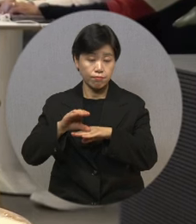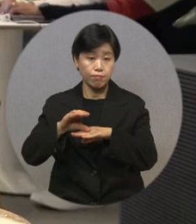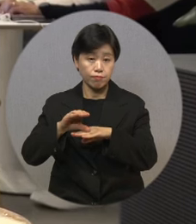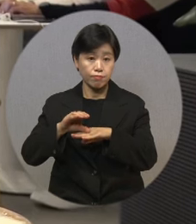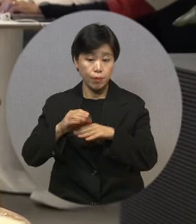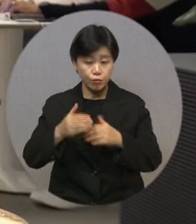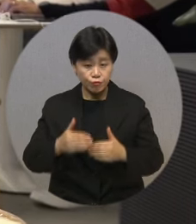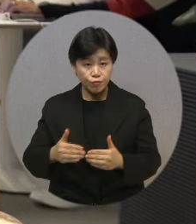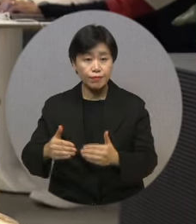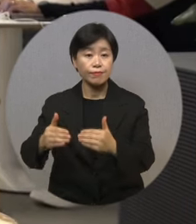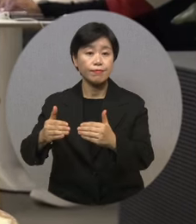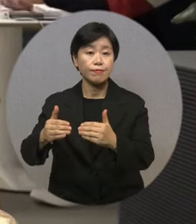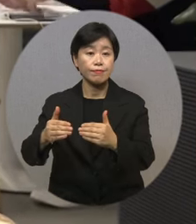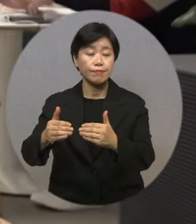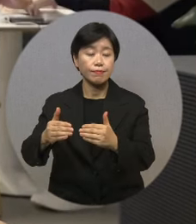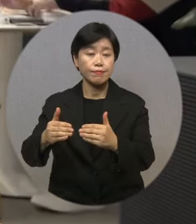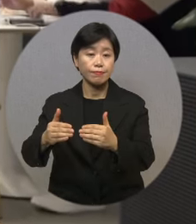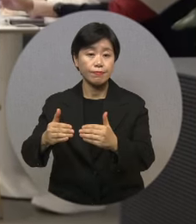하면서